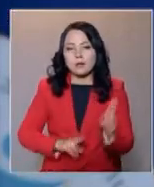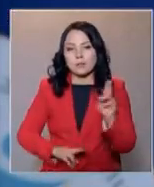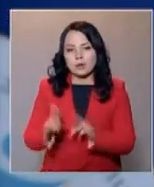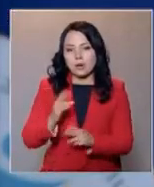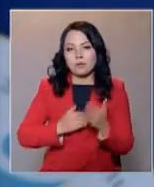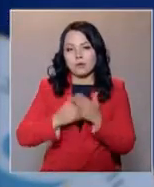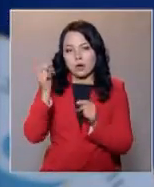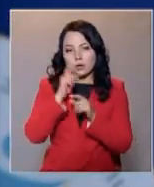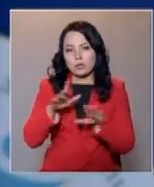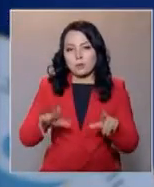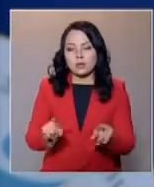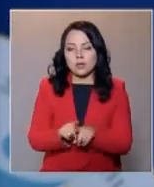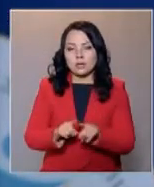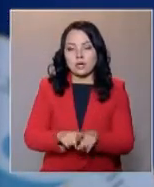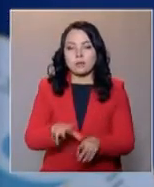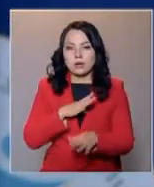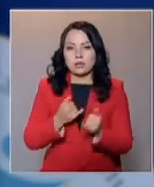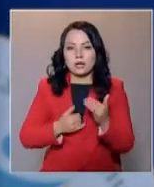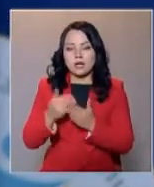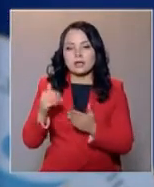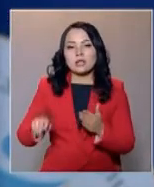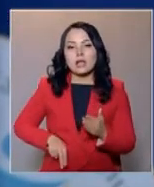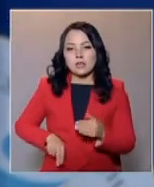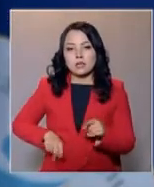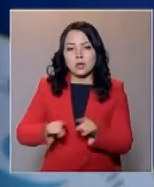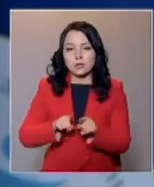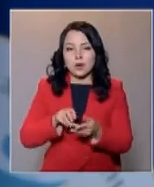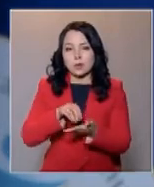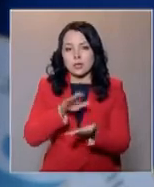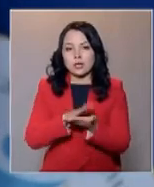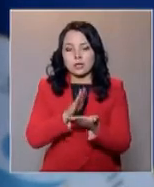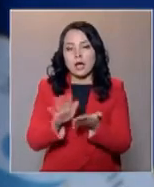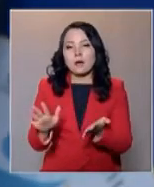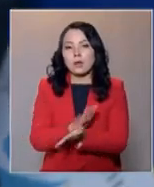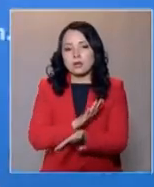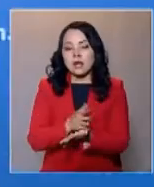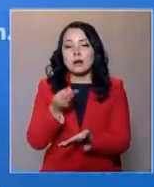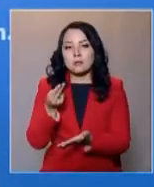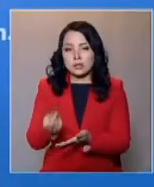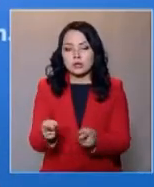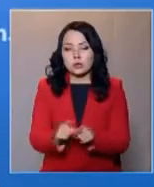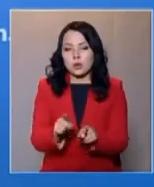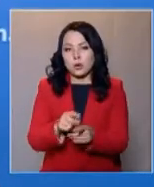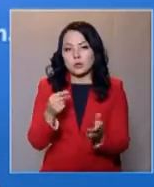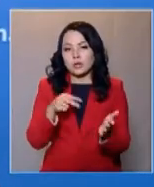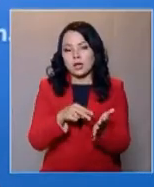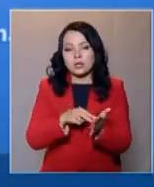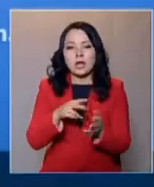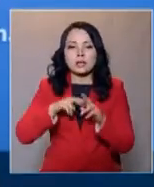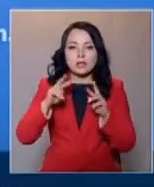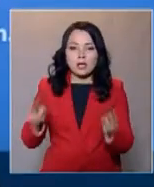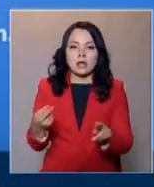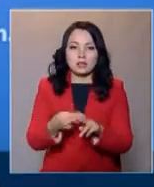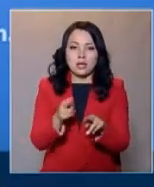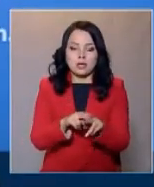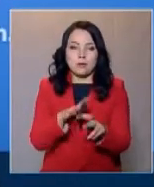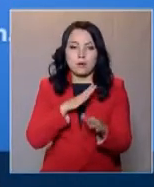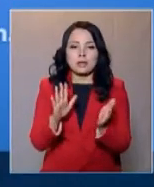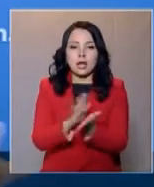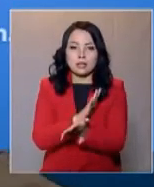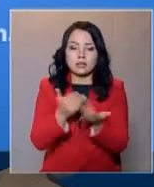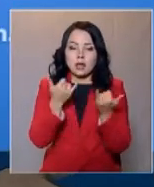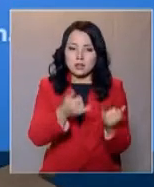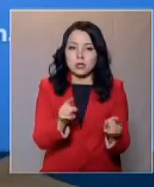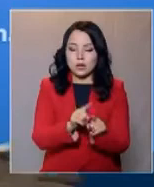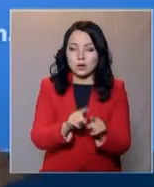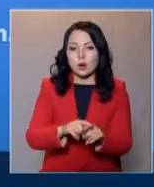учебные заведения, ректора высших учебных заведений устанавливают стоимость платного обучения на уровне стоимости гранта, чтобы